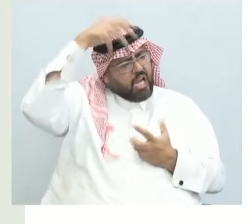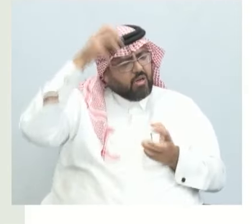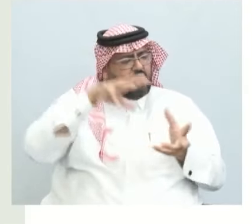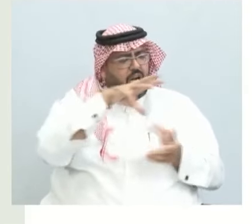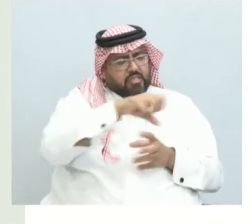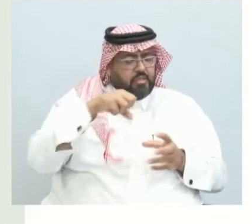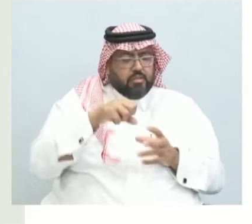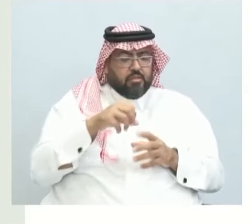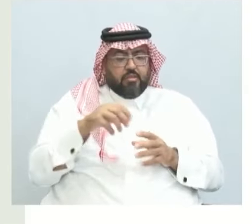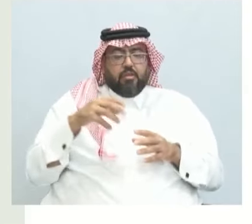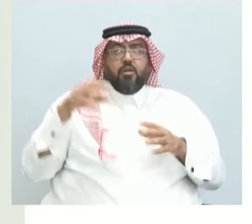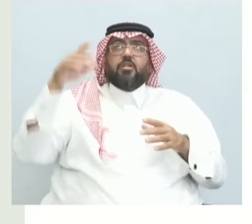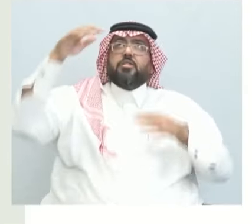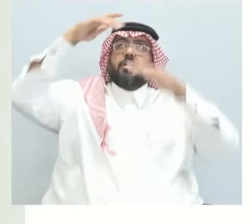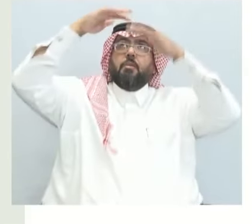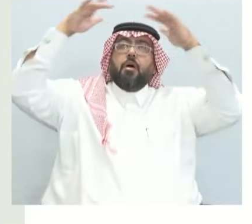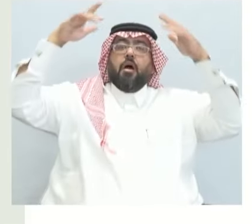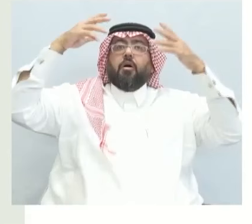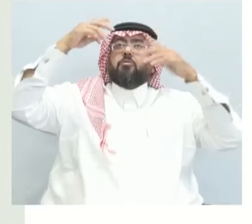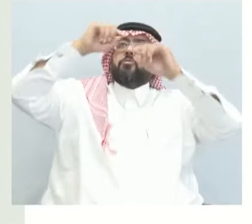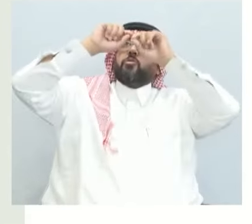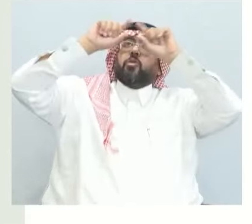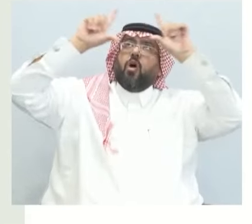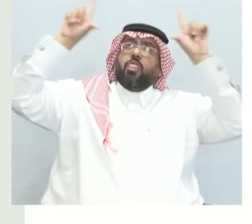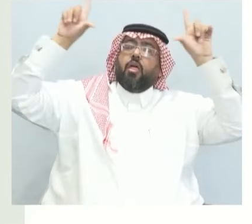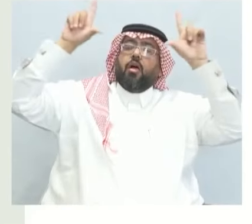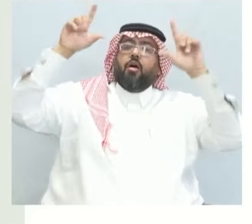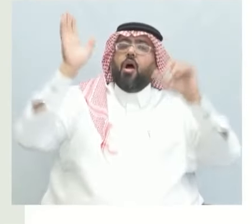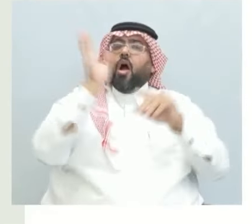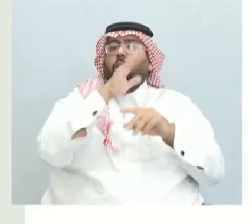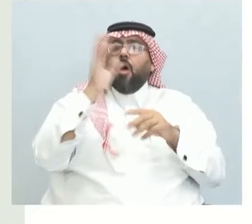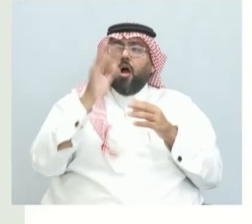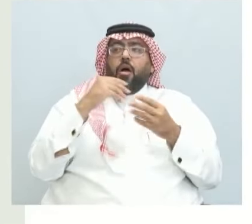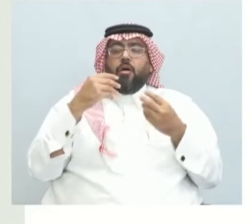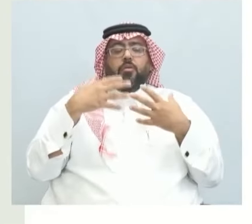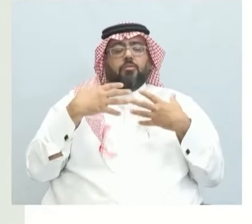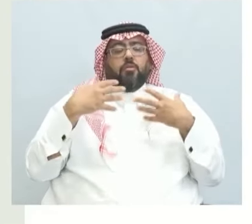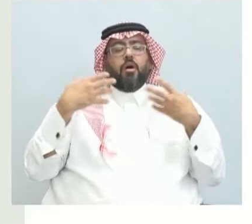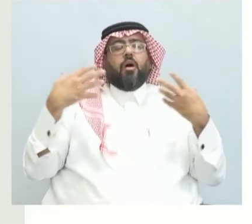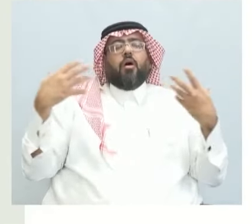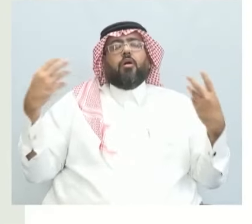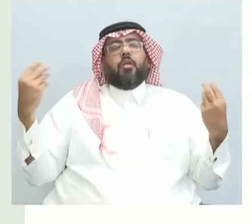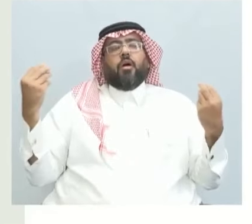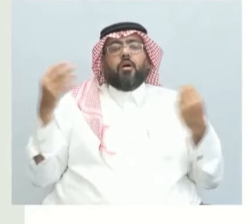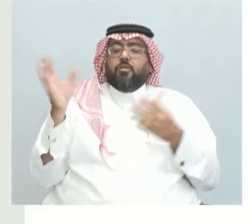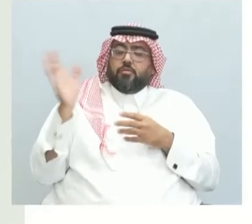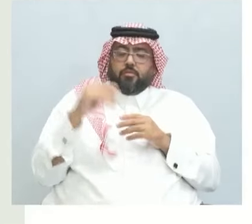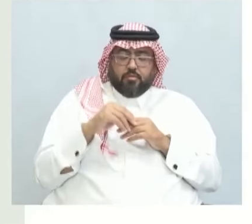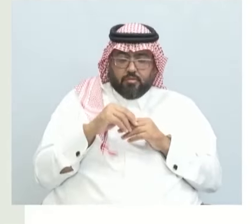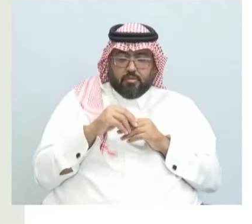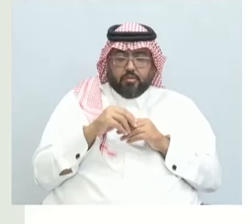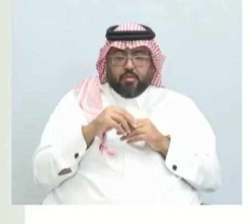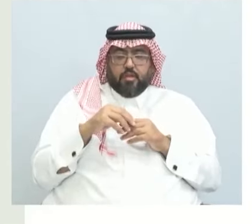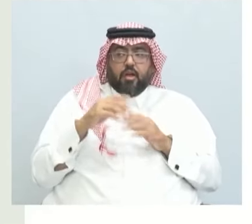في المقابل بصفاء سمائها وتلال كواكبها وطلاقه هوائها ورحابه فضائها ولا شك في ان